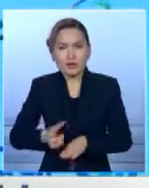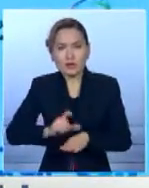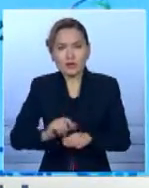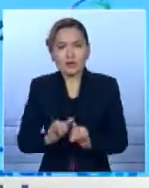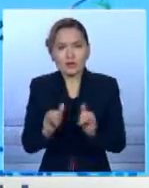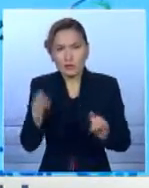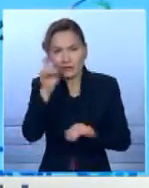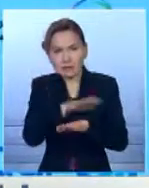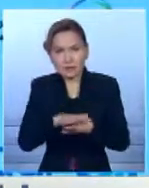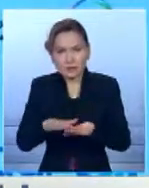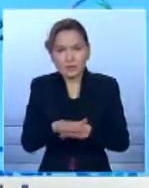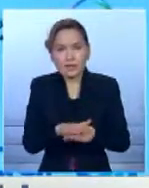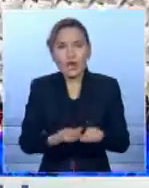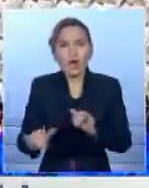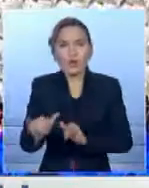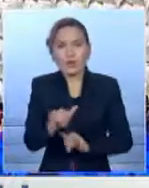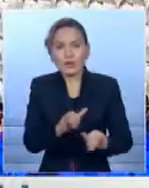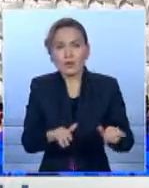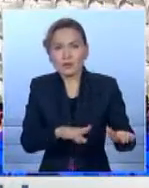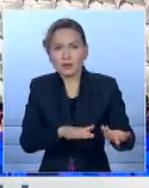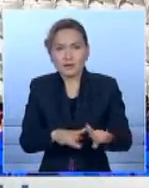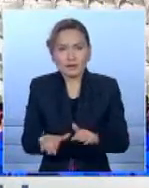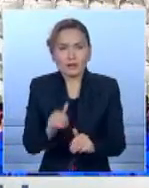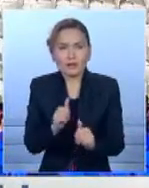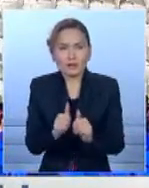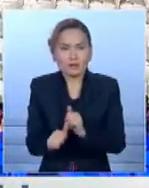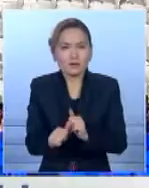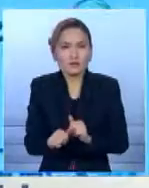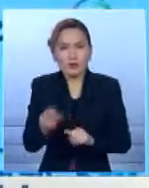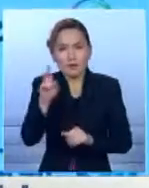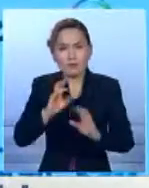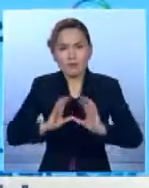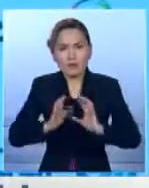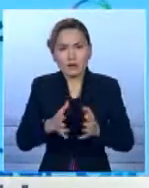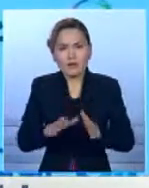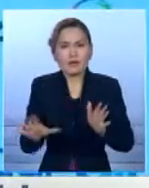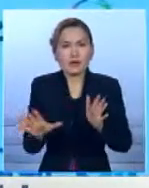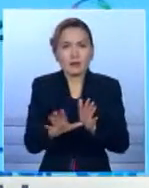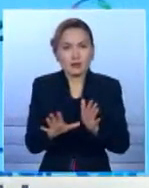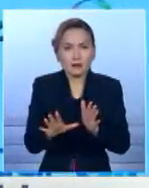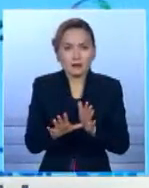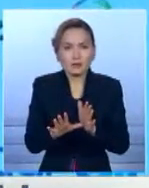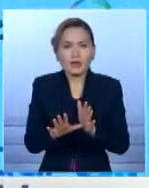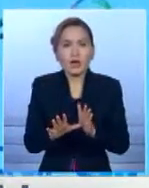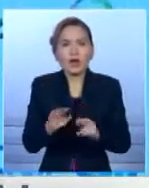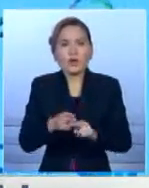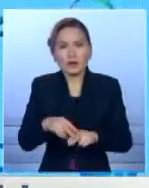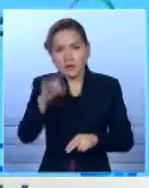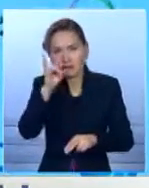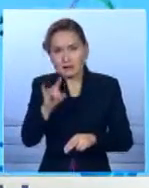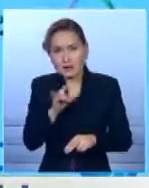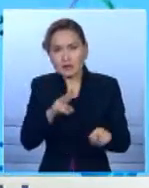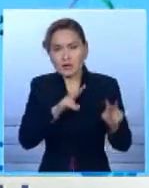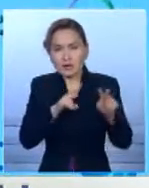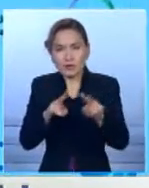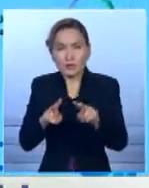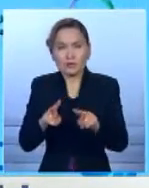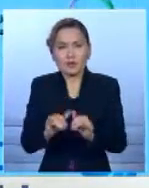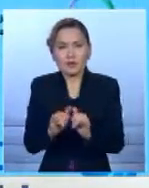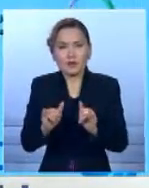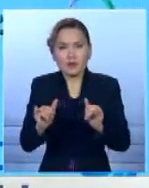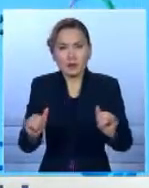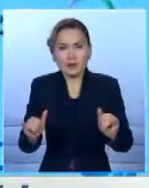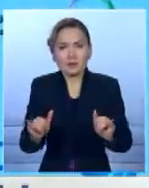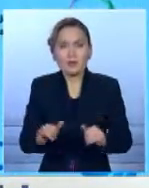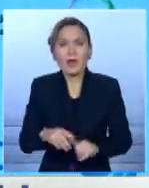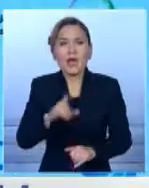куда движется мировая энергетика. В свою очередь, Казахстан с интересом следит за динамичной подготовкой